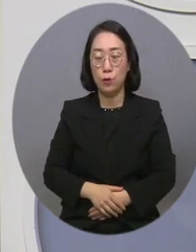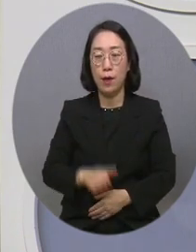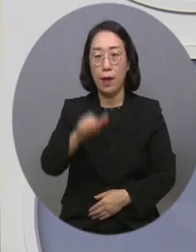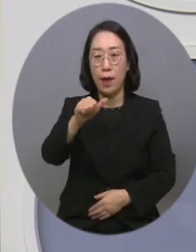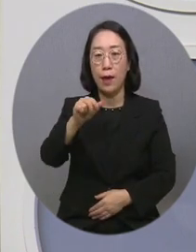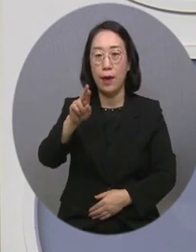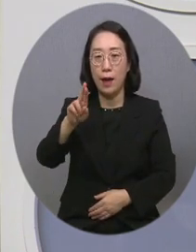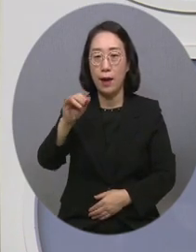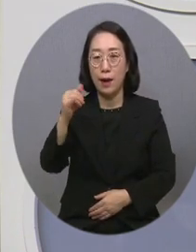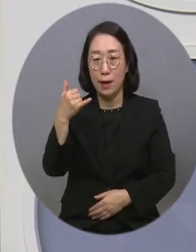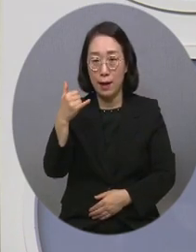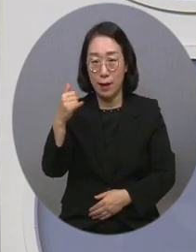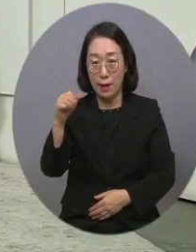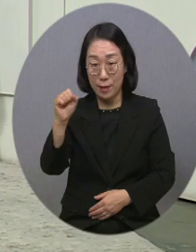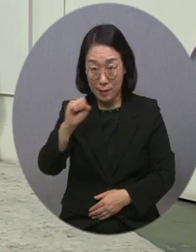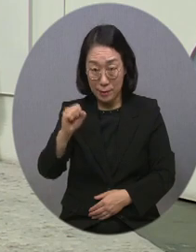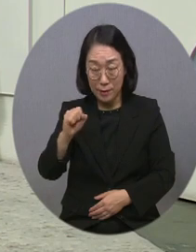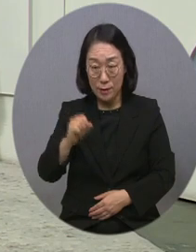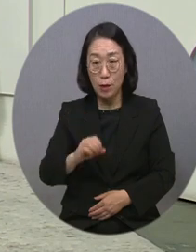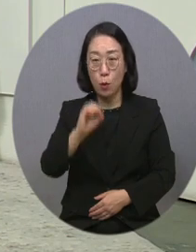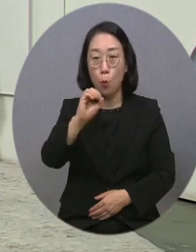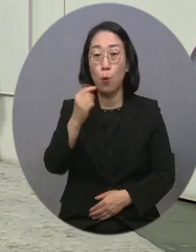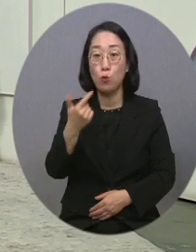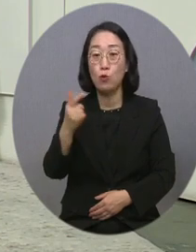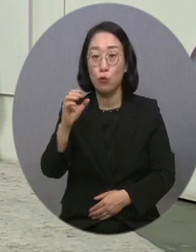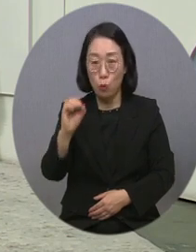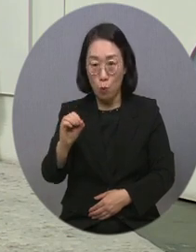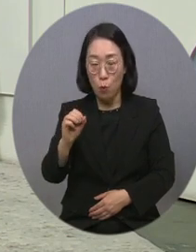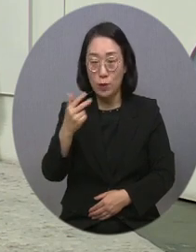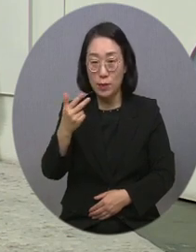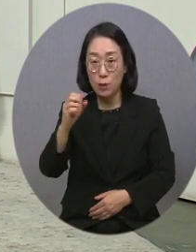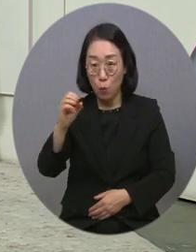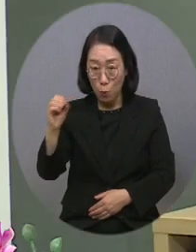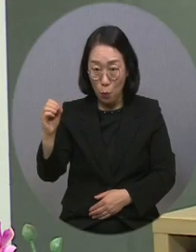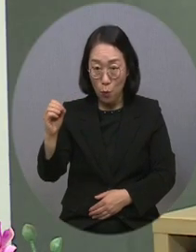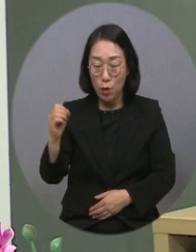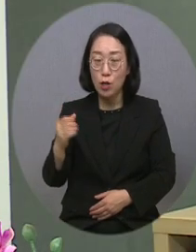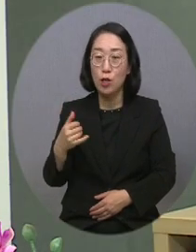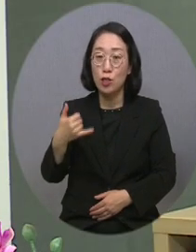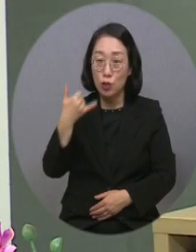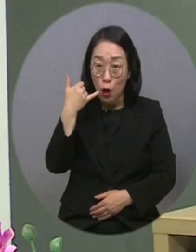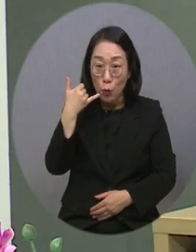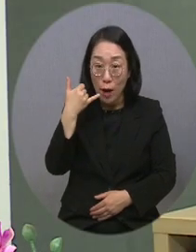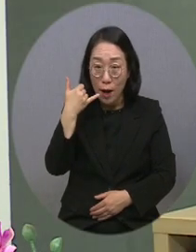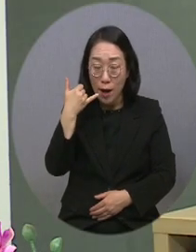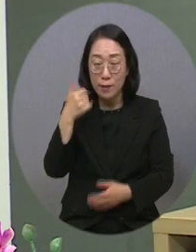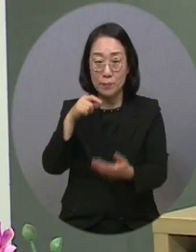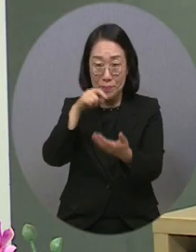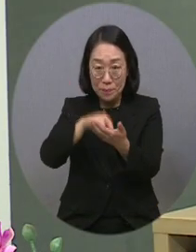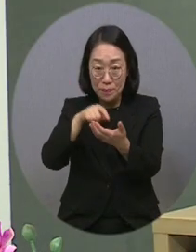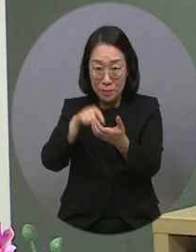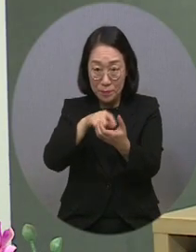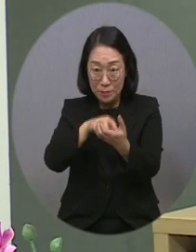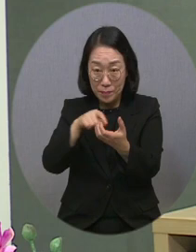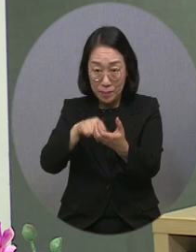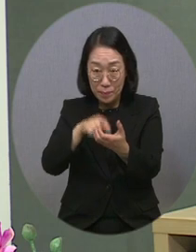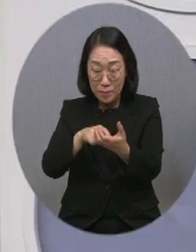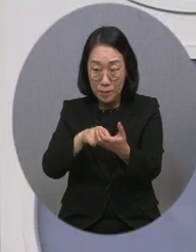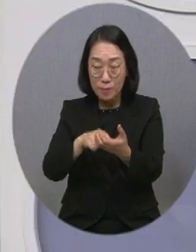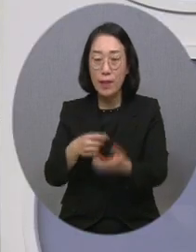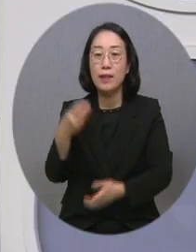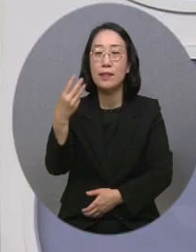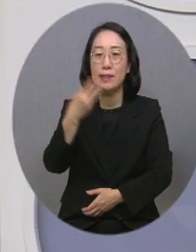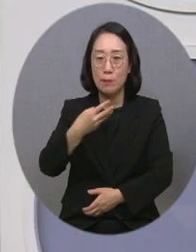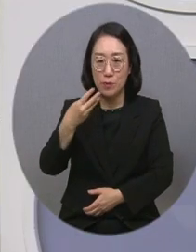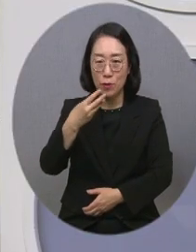ARS 같은 거 060 이제 700에 1212를 ARS 골 누르면 이제 3,000원